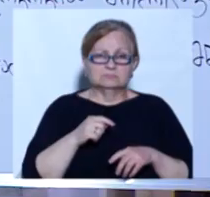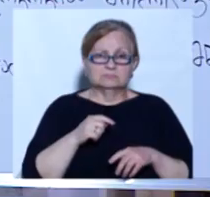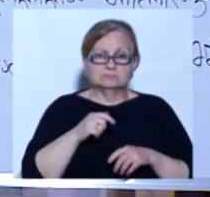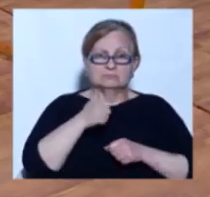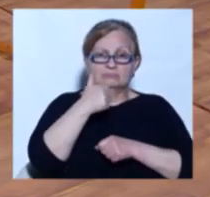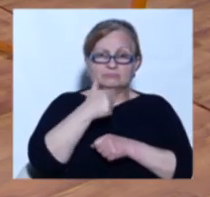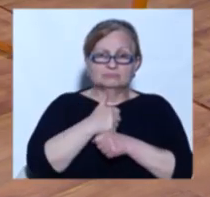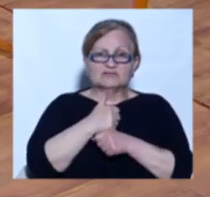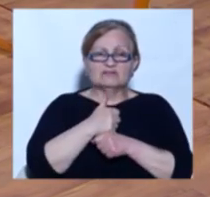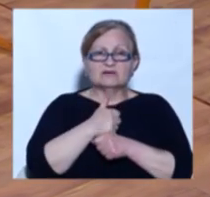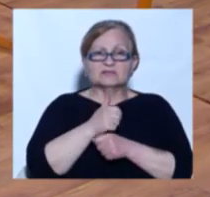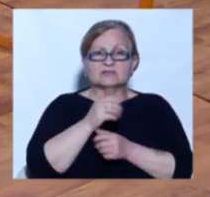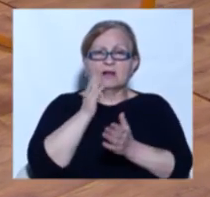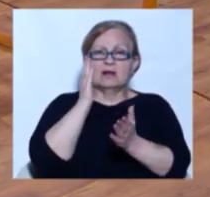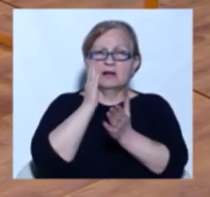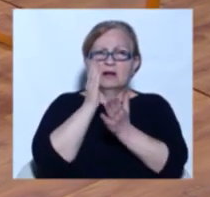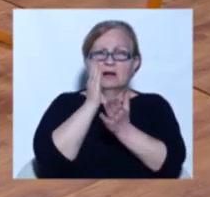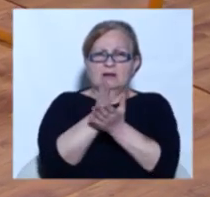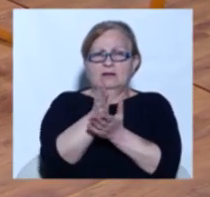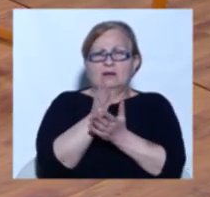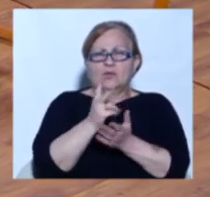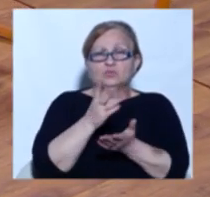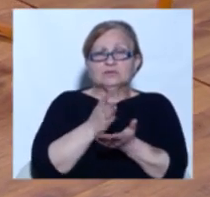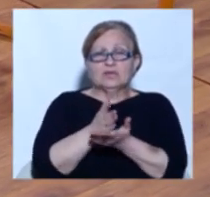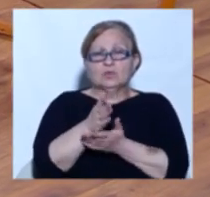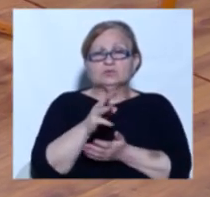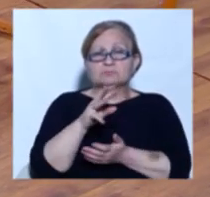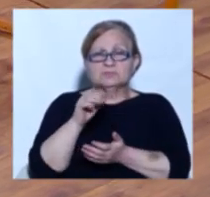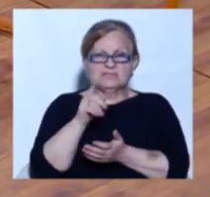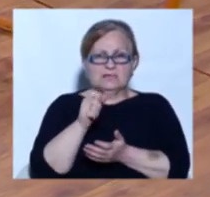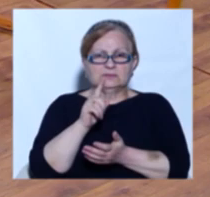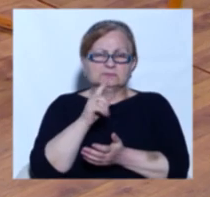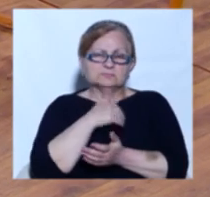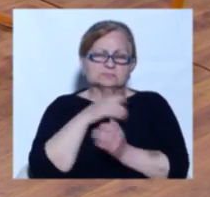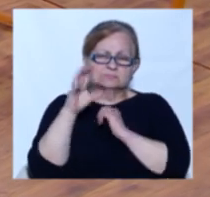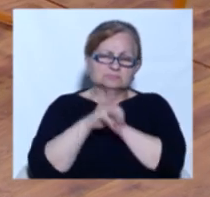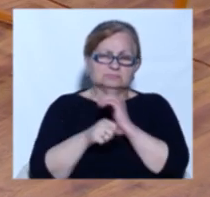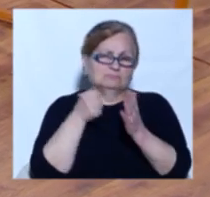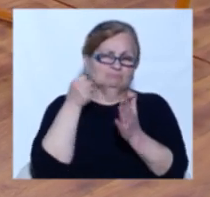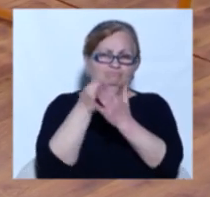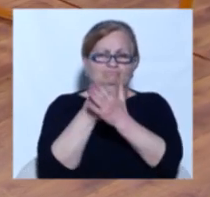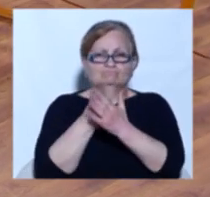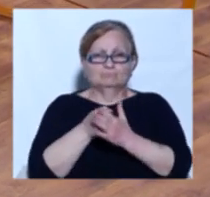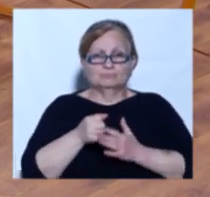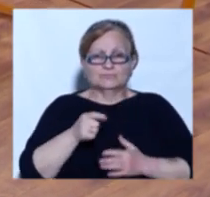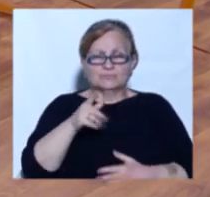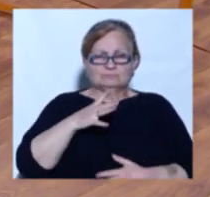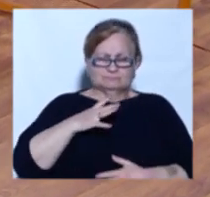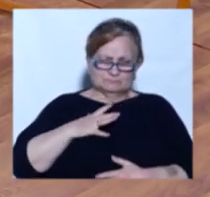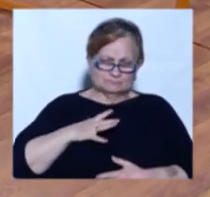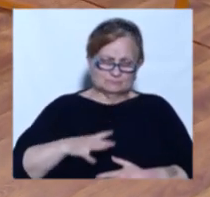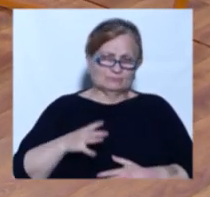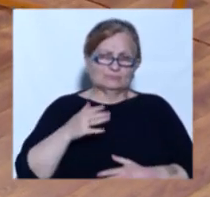თავარია ქონდეს მიზანი. შეიძლება ეს მიზანი იყოს მწვერვალი და გონია რომ თუ ნებისყოფით